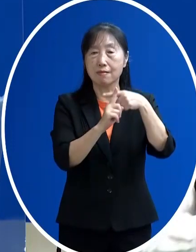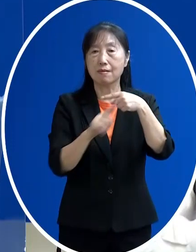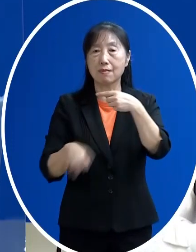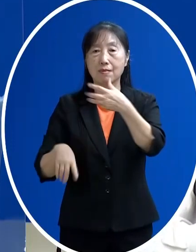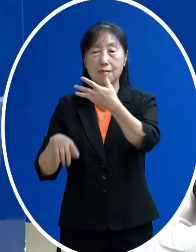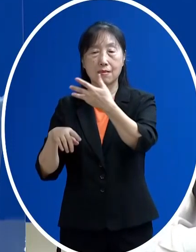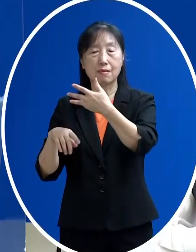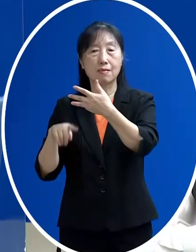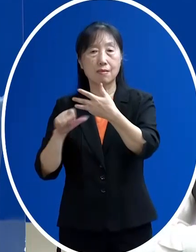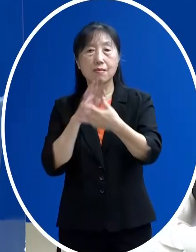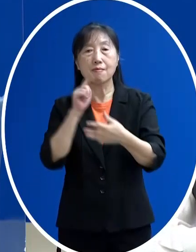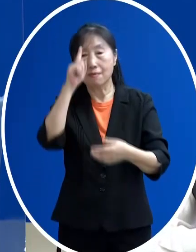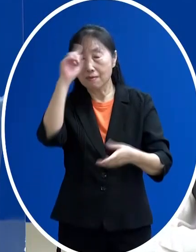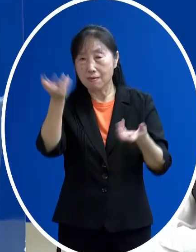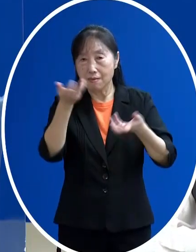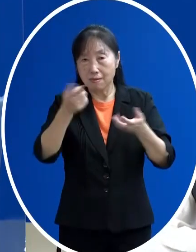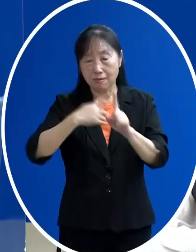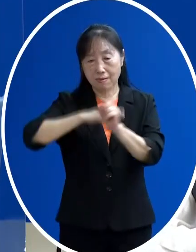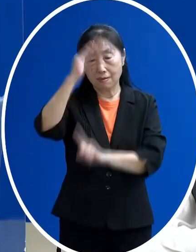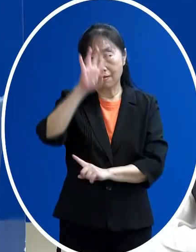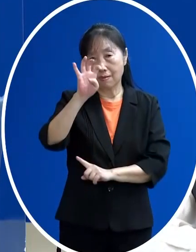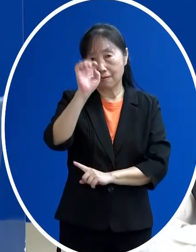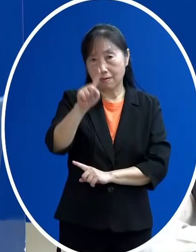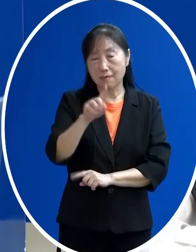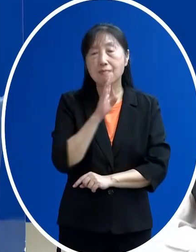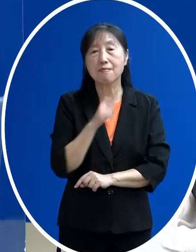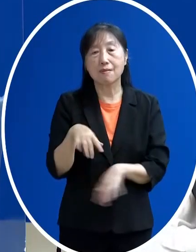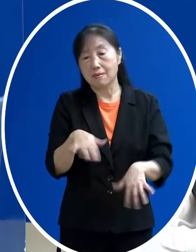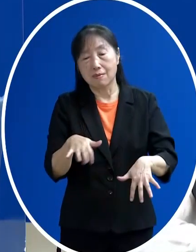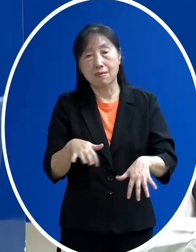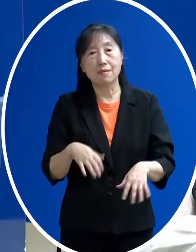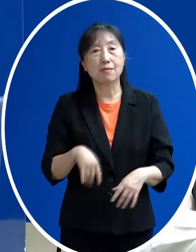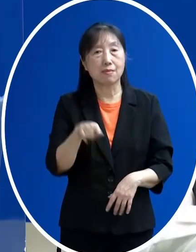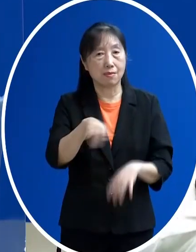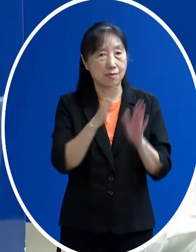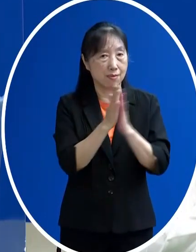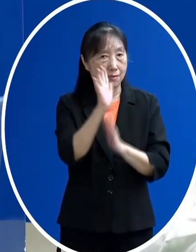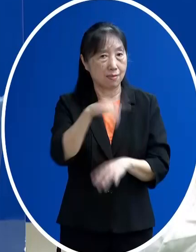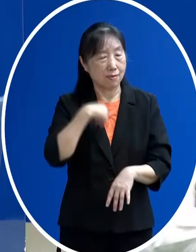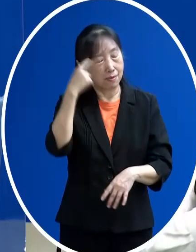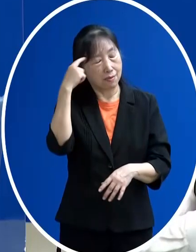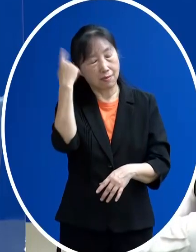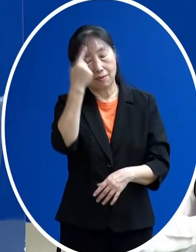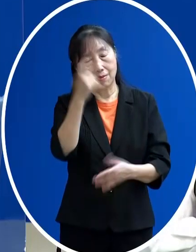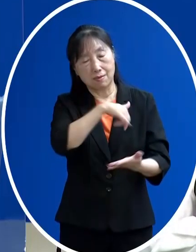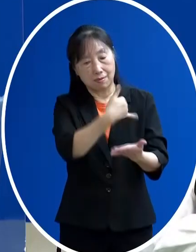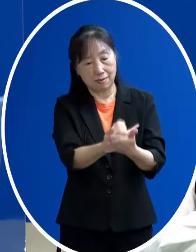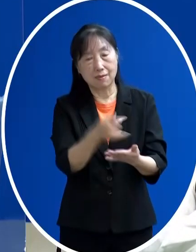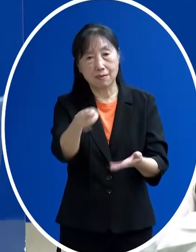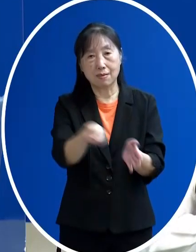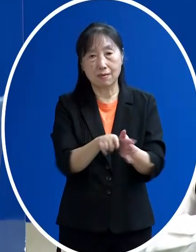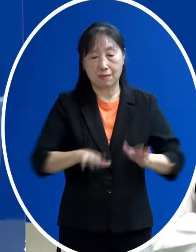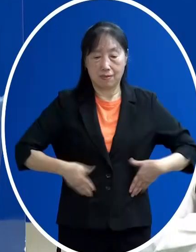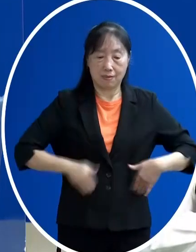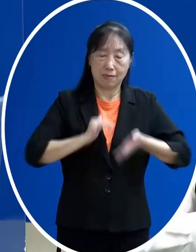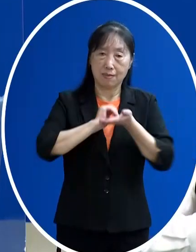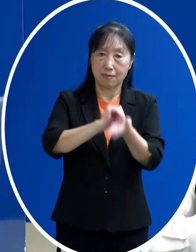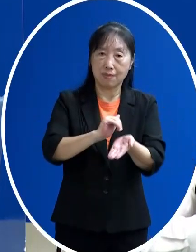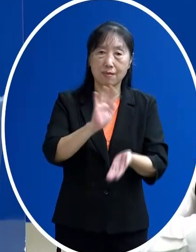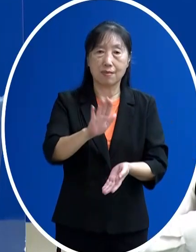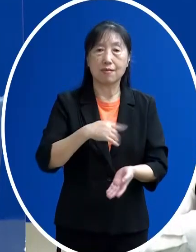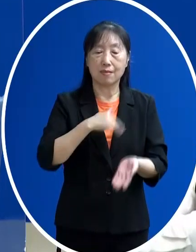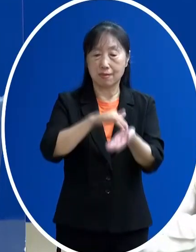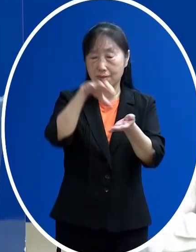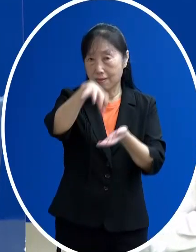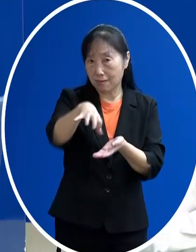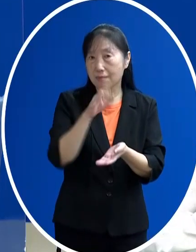15号的时候因为高烧41度有全身抽搐的情形，然后昏迷被这个紧急送医，在急